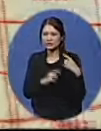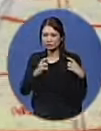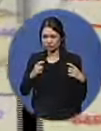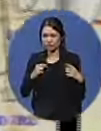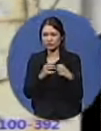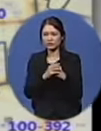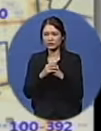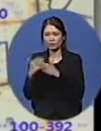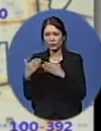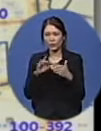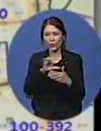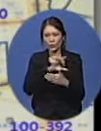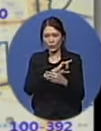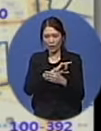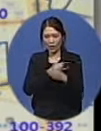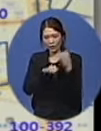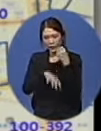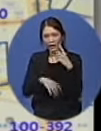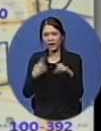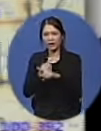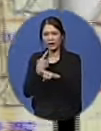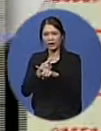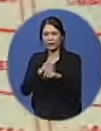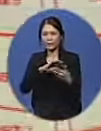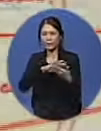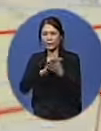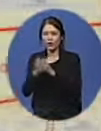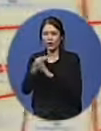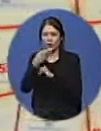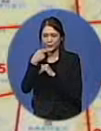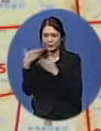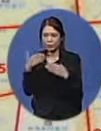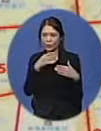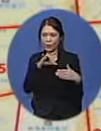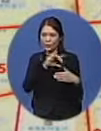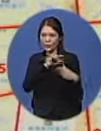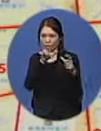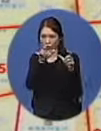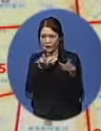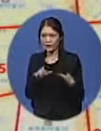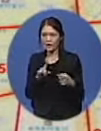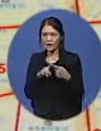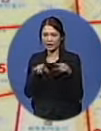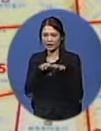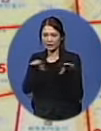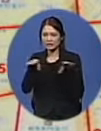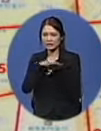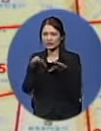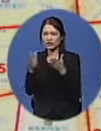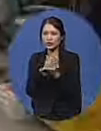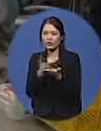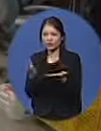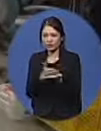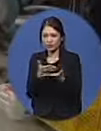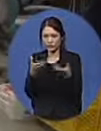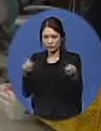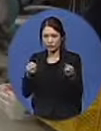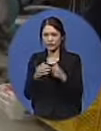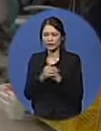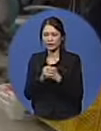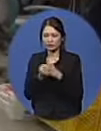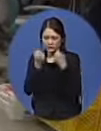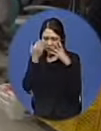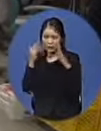국가기초구역은 도로명 주소를 기반으로 잘 변하지 않는 도로와 하천 등의 경계를 기준으로 구분한 겁니다.